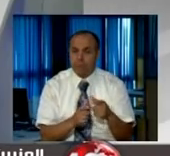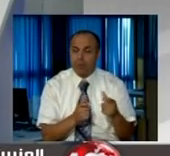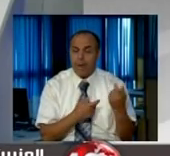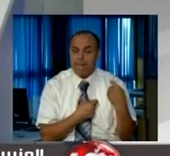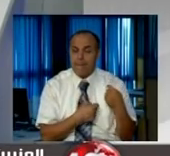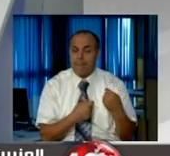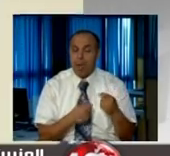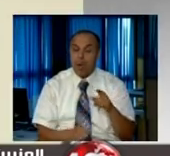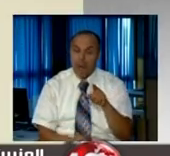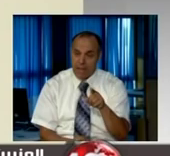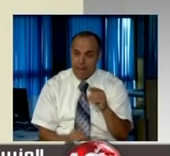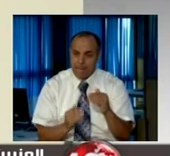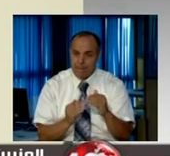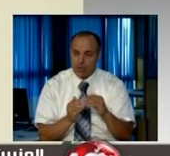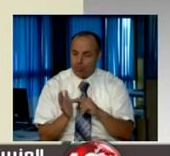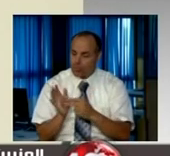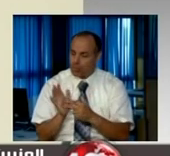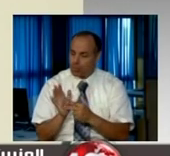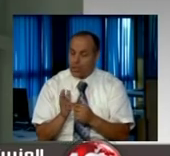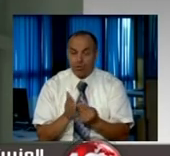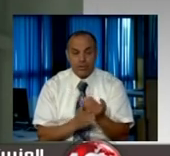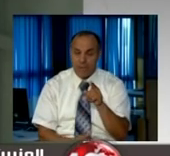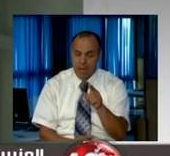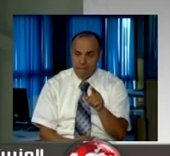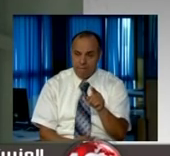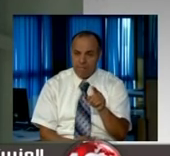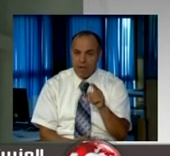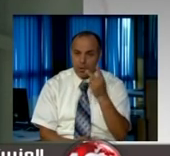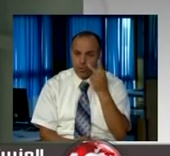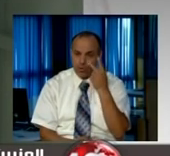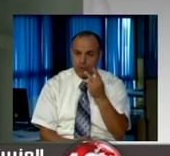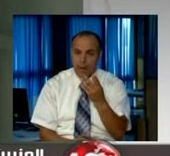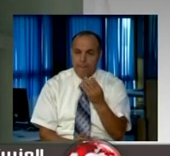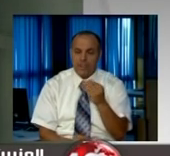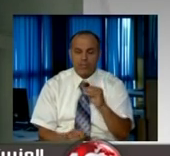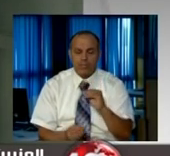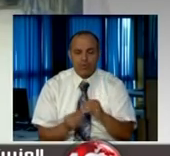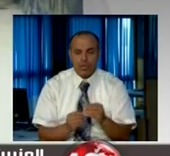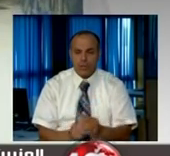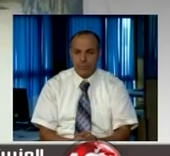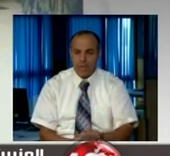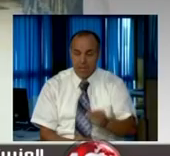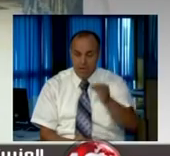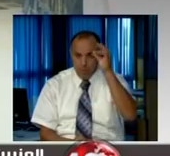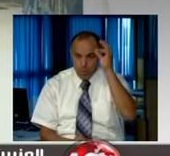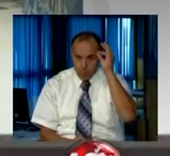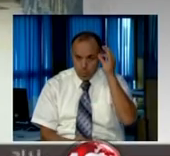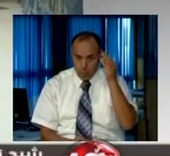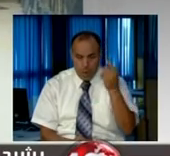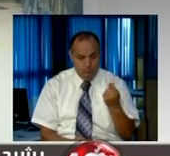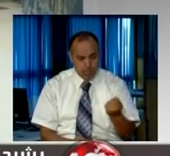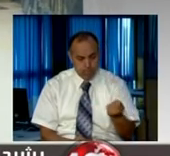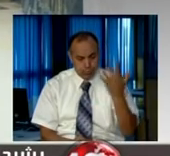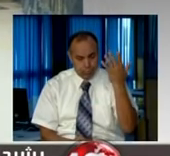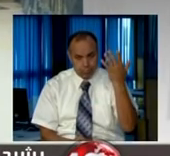المصدرة كلياً على مستوى التكنولوجيات الحديثة، فهي تشهد عديد المشاكل. في تونس غلا السعر بالنسبة